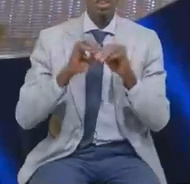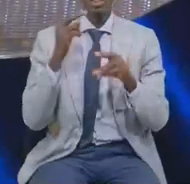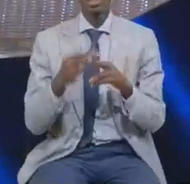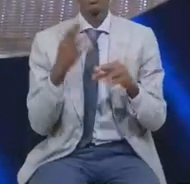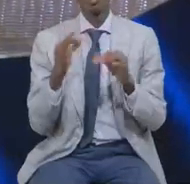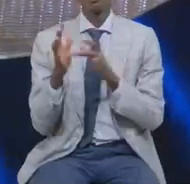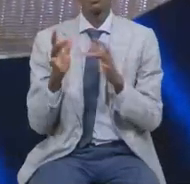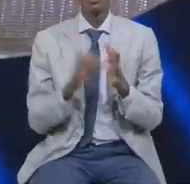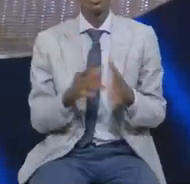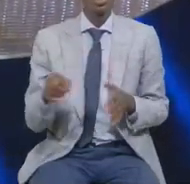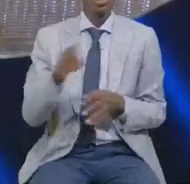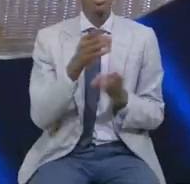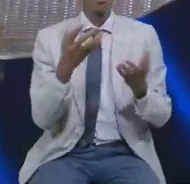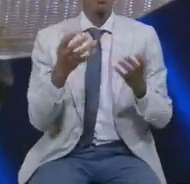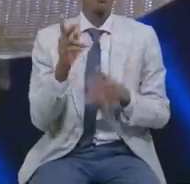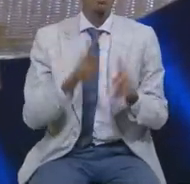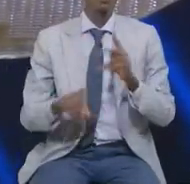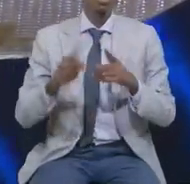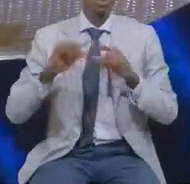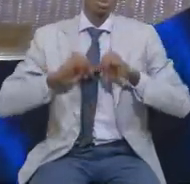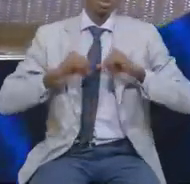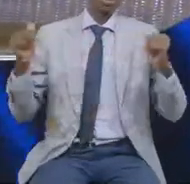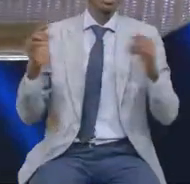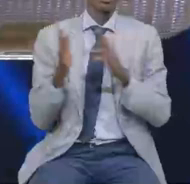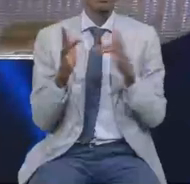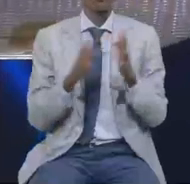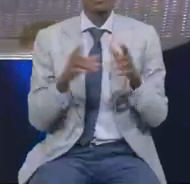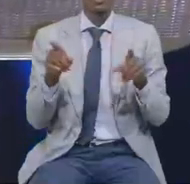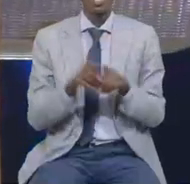voudrait qu'il renie Jésus. Jésus,